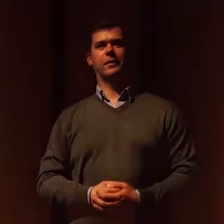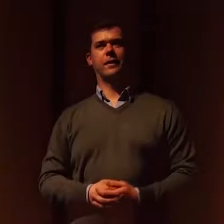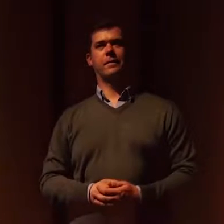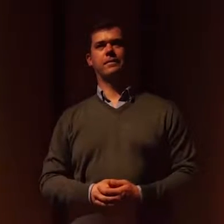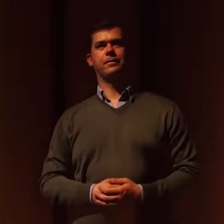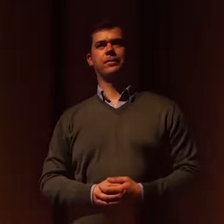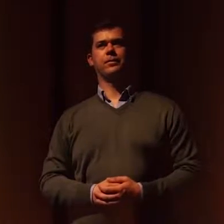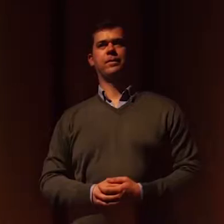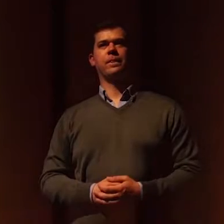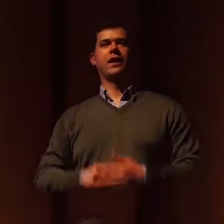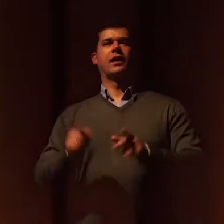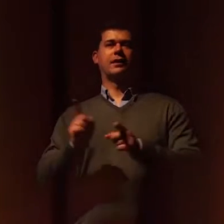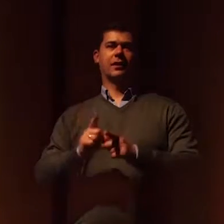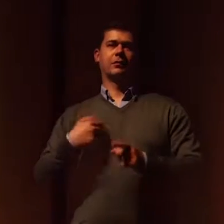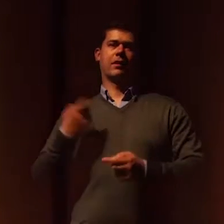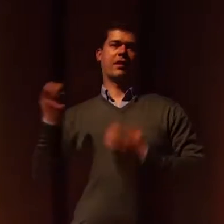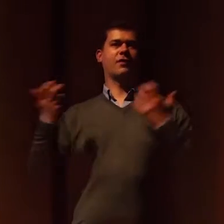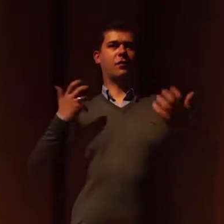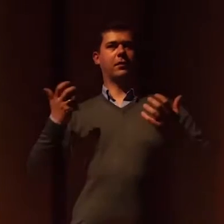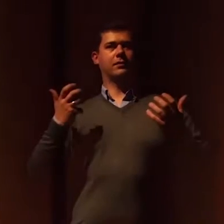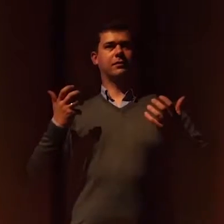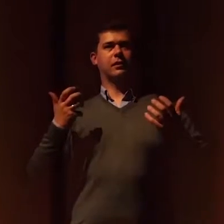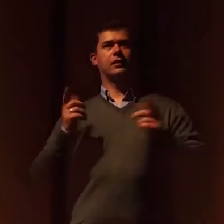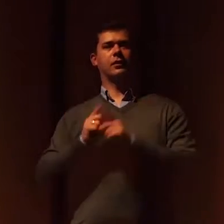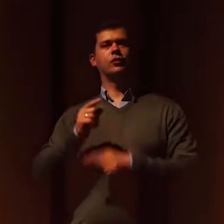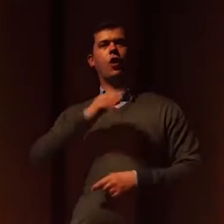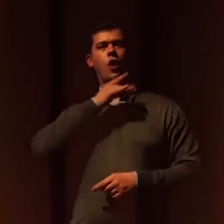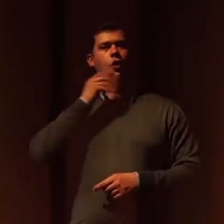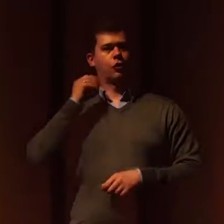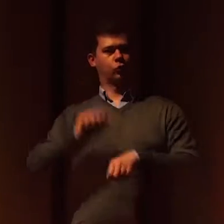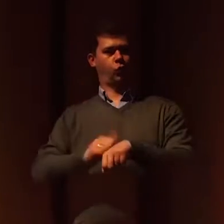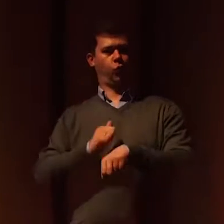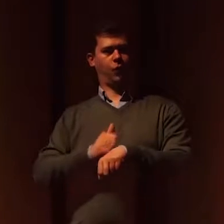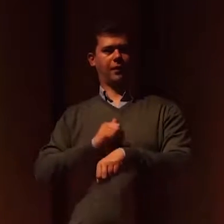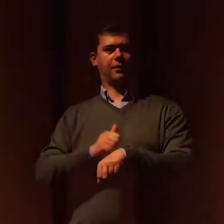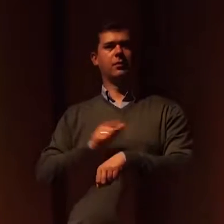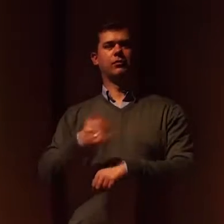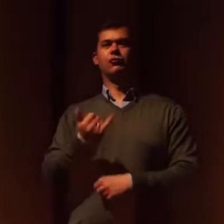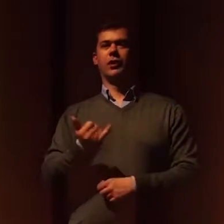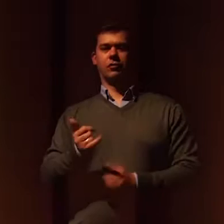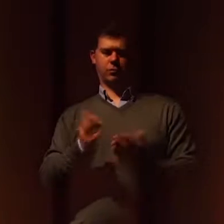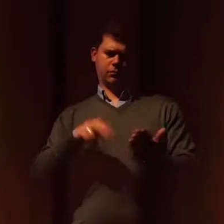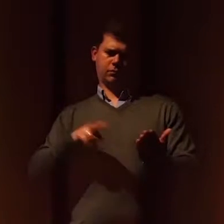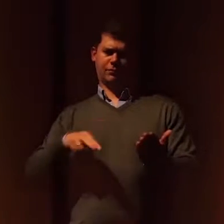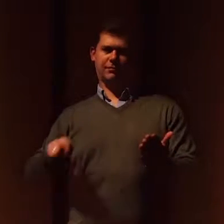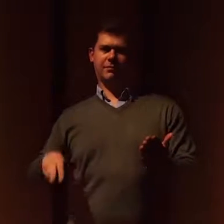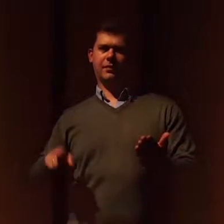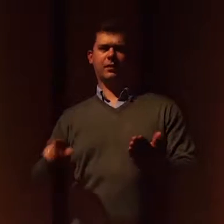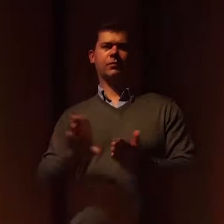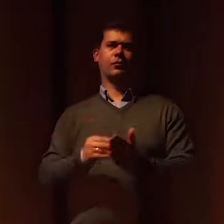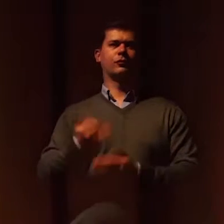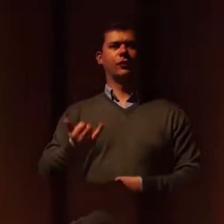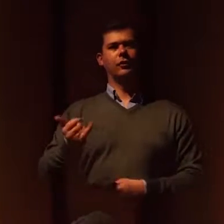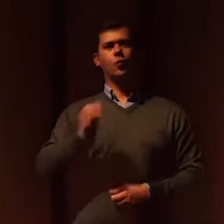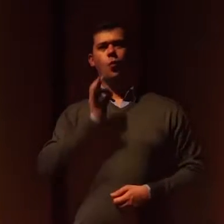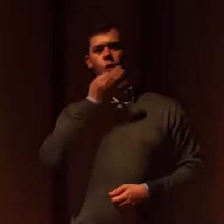różnica mamy tutaj informacje także o kolorze skóry osób z którymi dzieci się stykają w podręcznikach dzieci i młodzież Ponieważ to